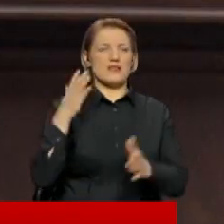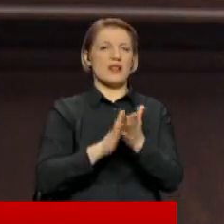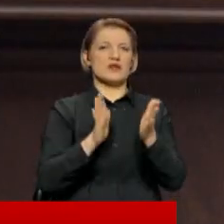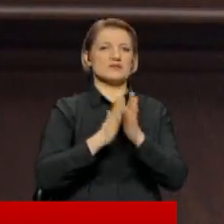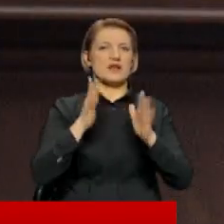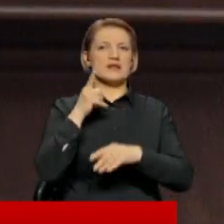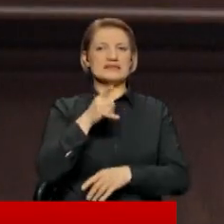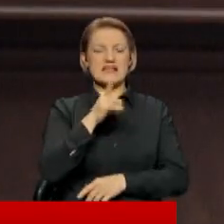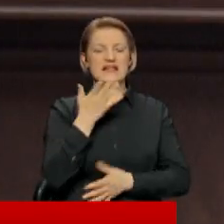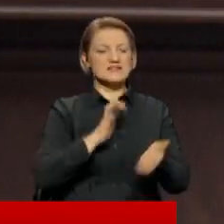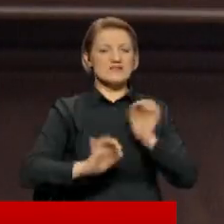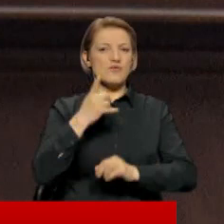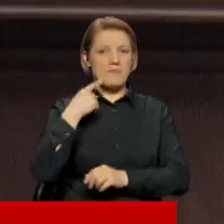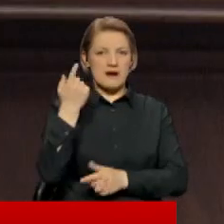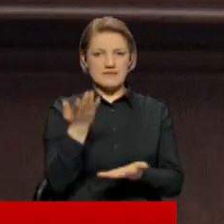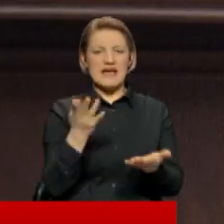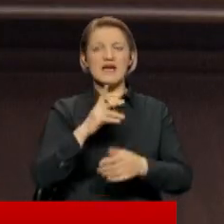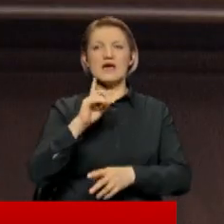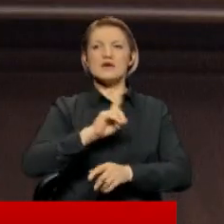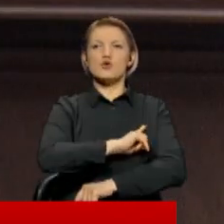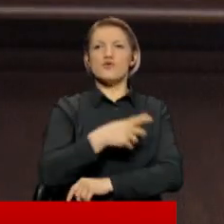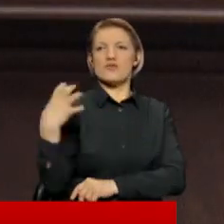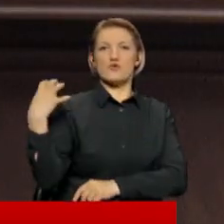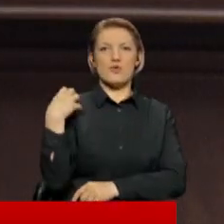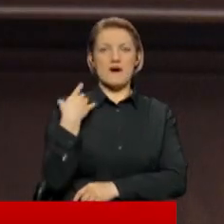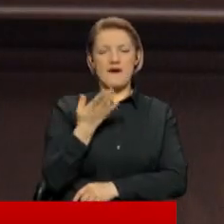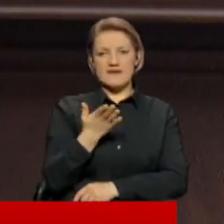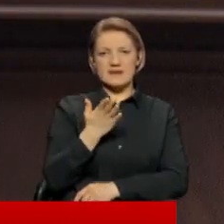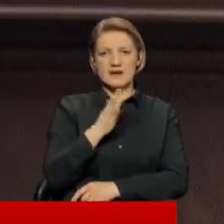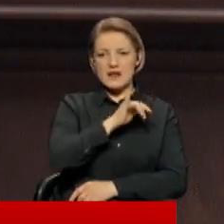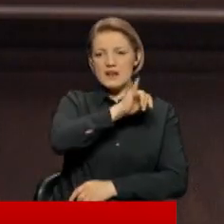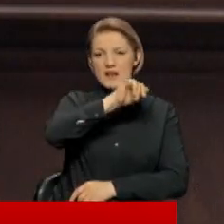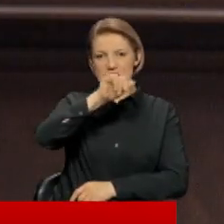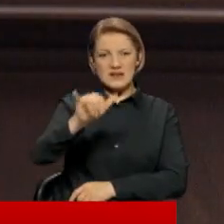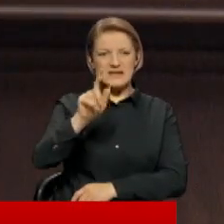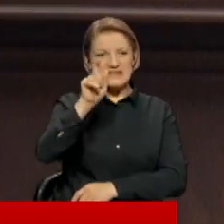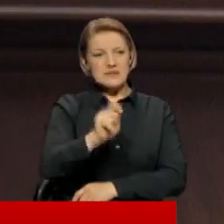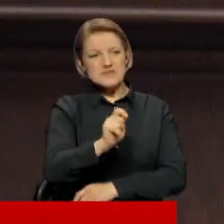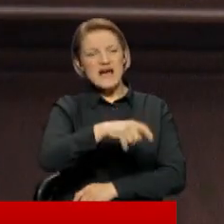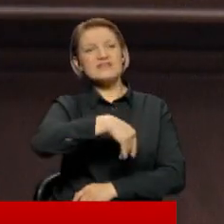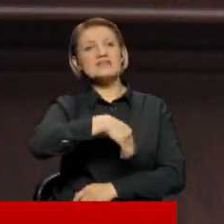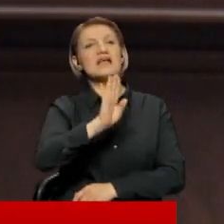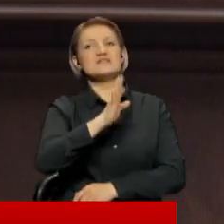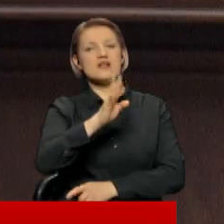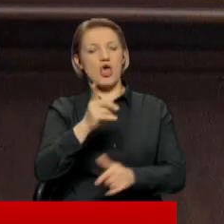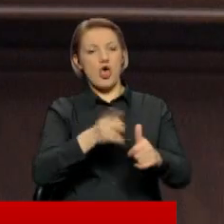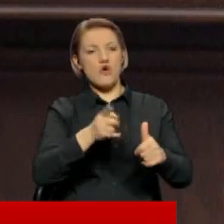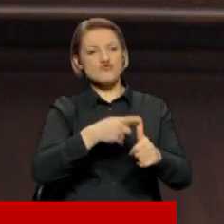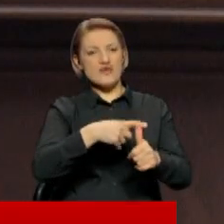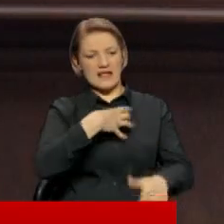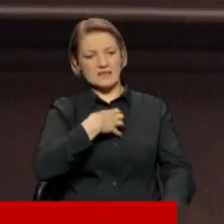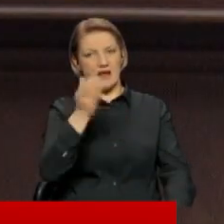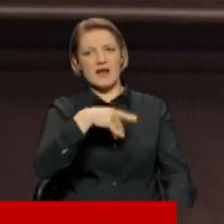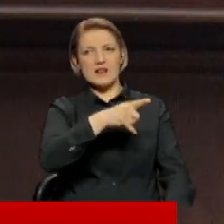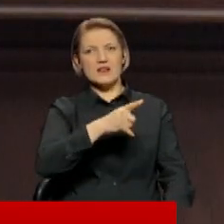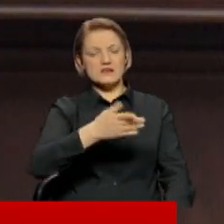sen ne savunma bakanımıza ne kuvvet komutanlarımıza hakaret edecek çapta değilsin önce haddini